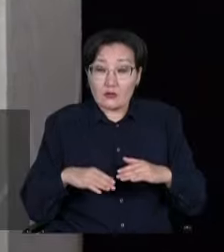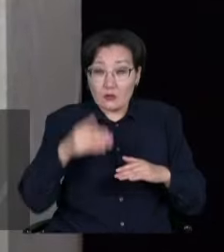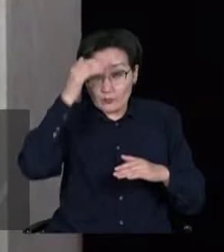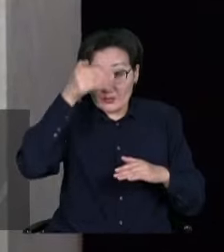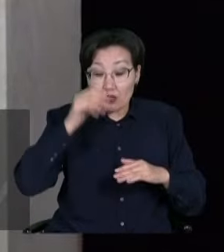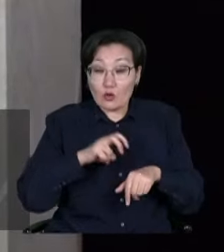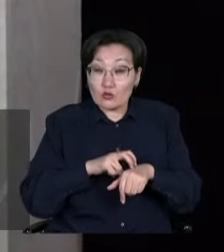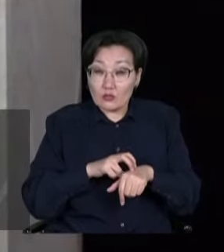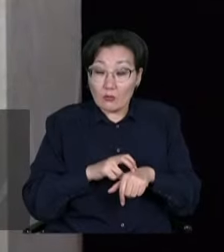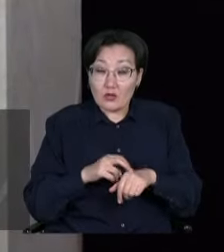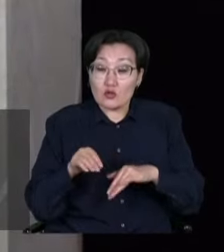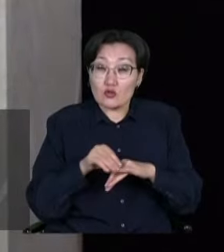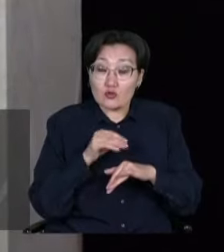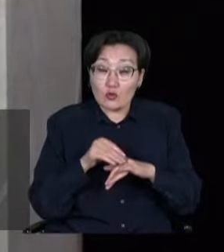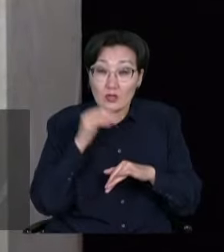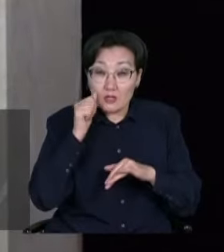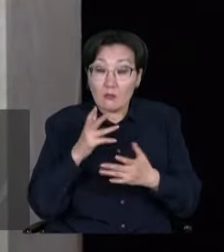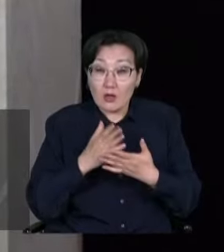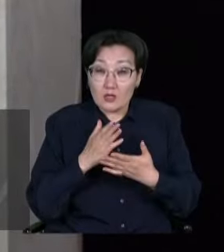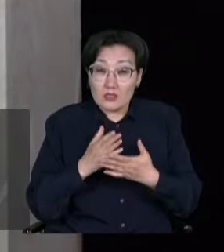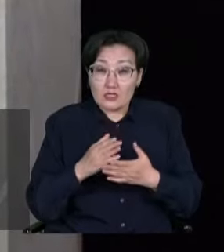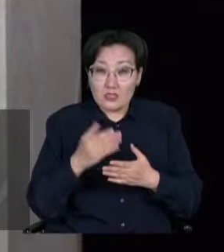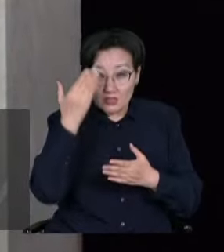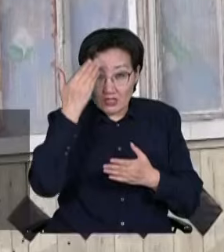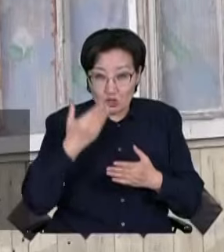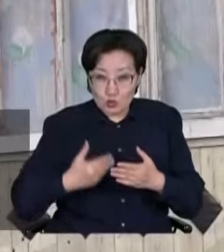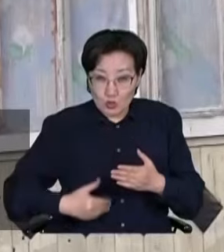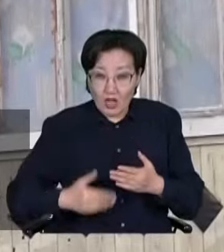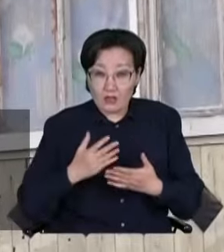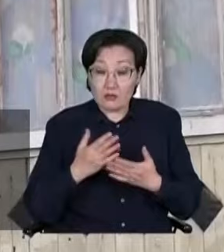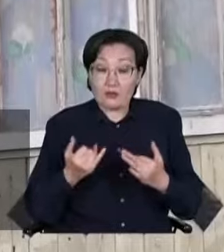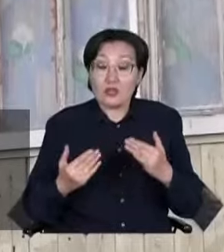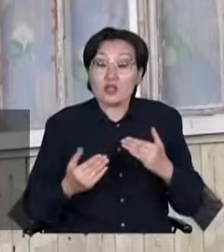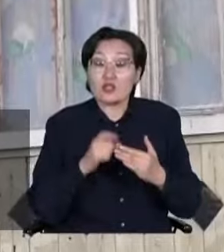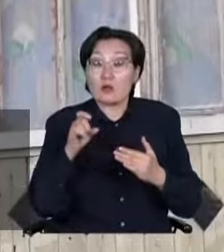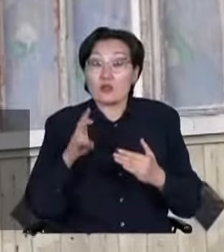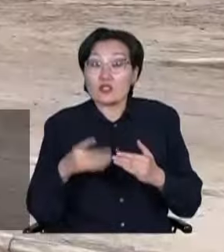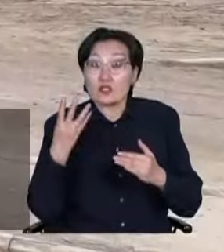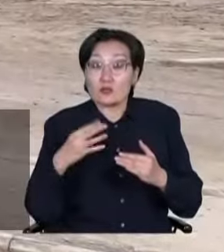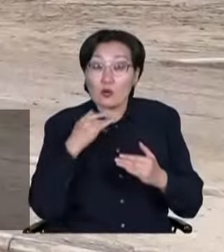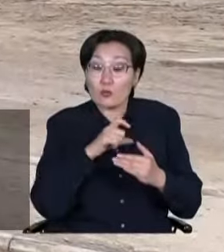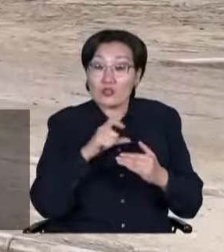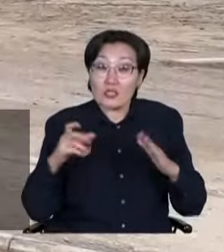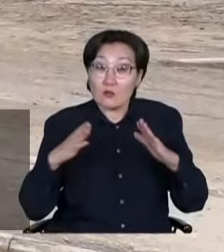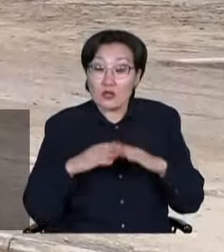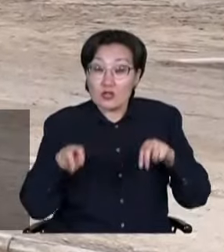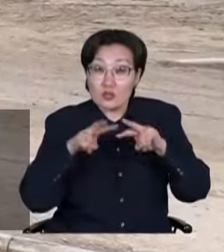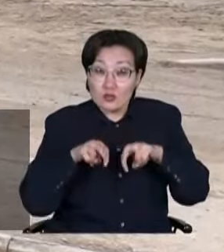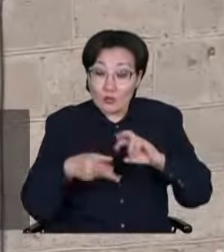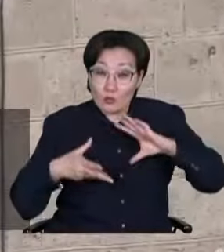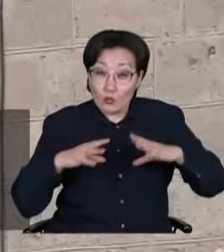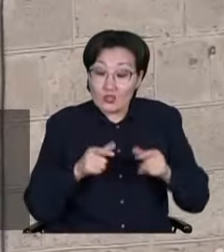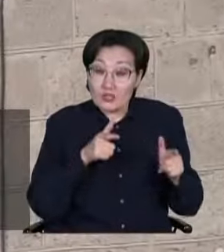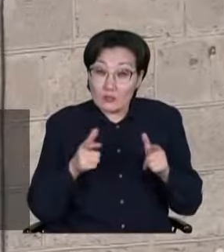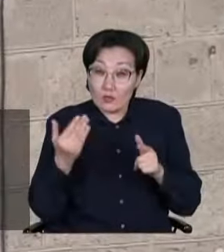Үйде жолдасым бар, инсульт алған. Қазір Жаңаөзенде 40 көп қабатты үйге сараптама қорытындысы